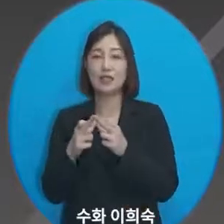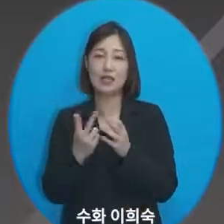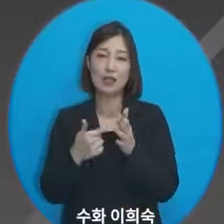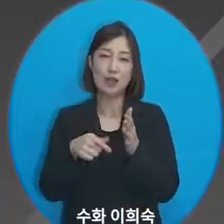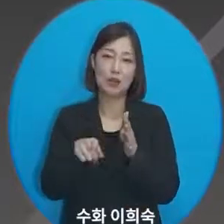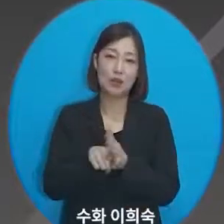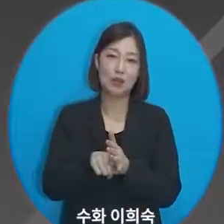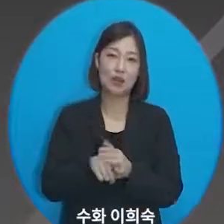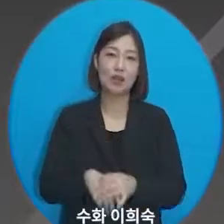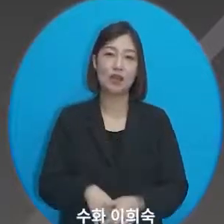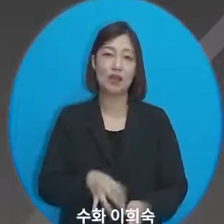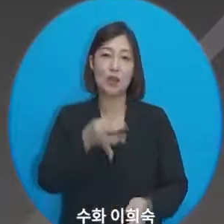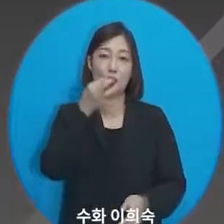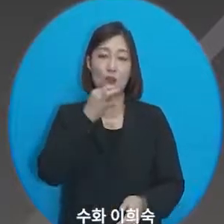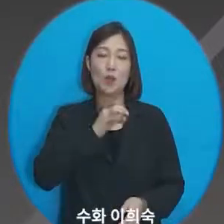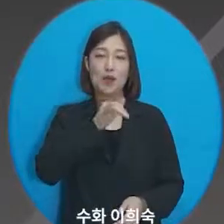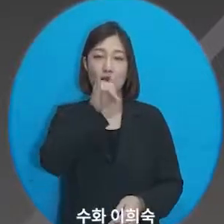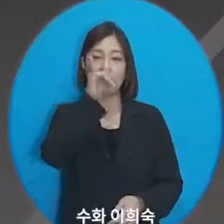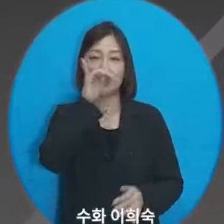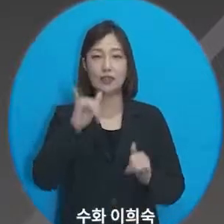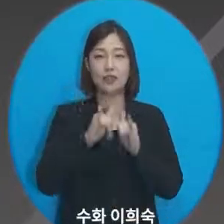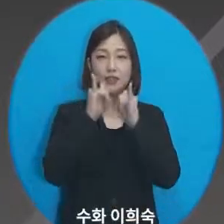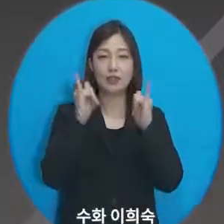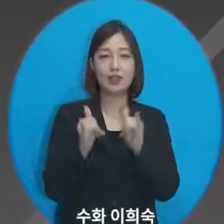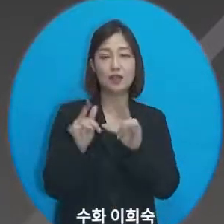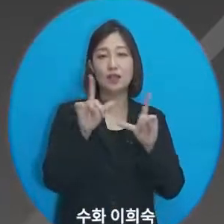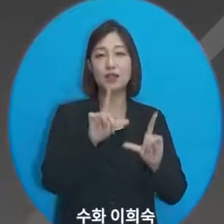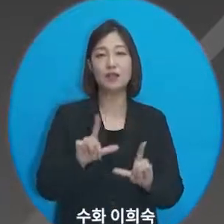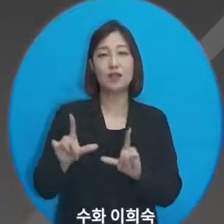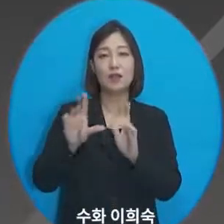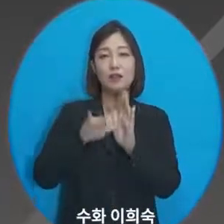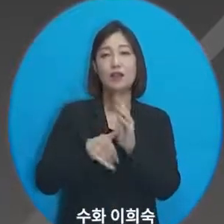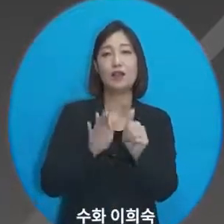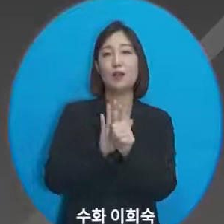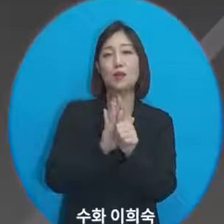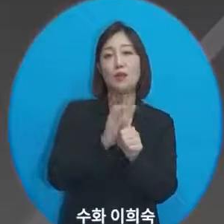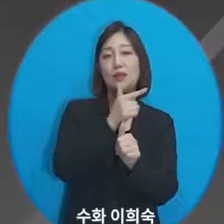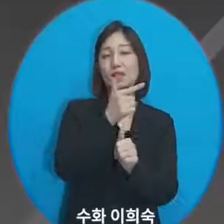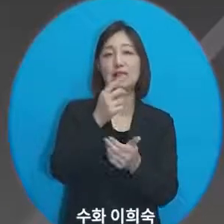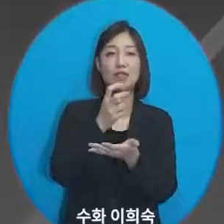유용하고 현실적으로 어떤 사회생활하는 데 많이 도움이 되는 그런 제도입니다.